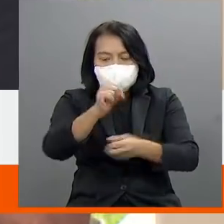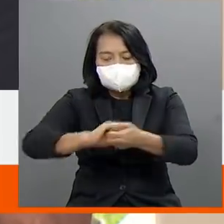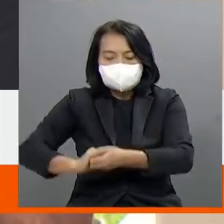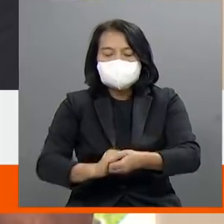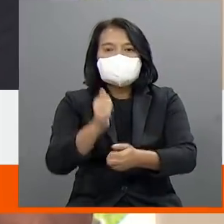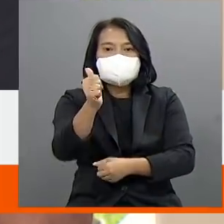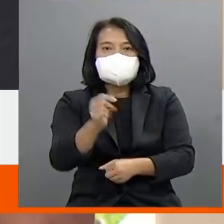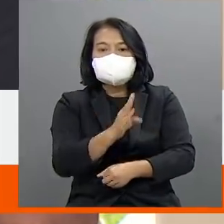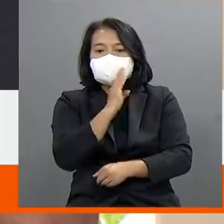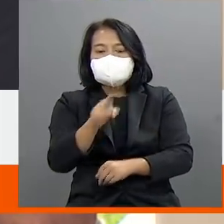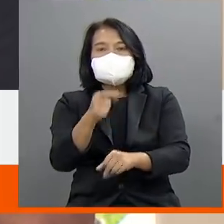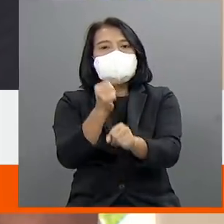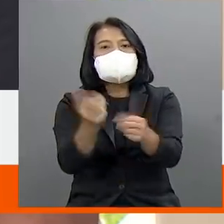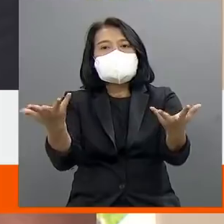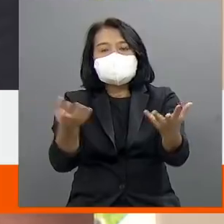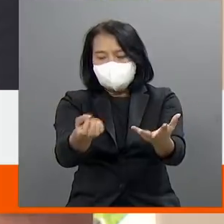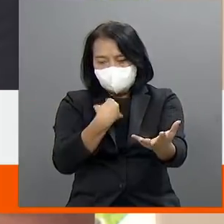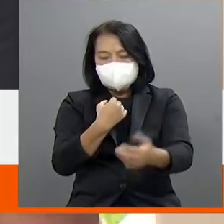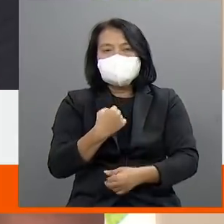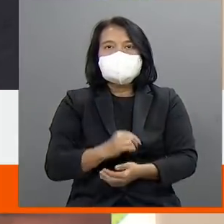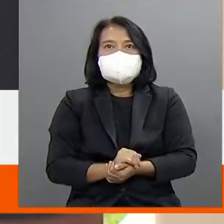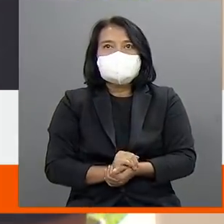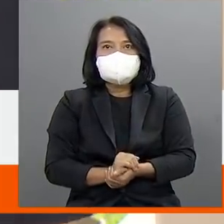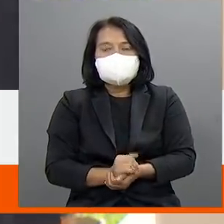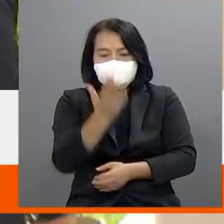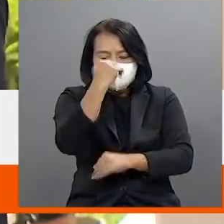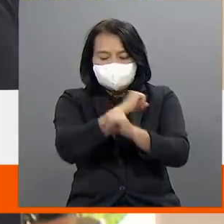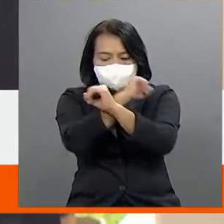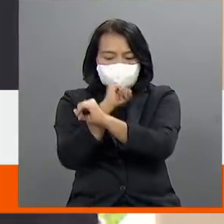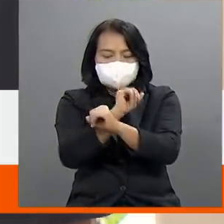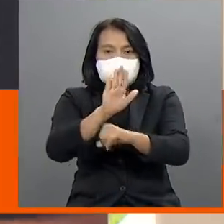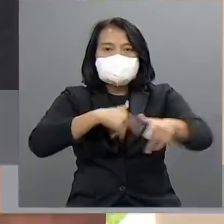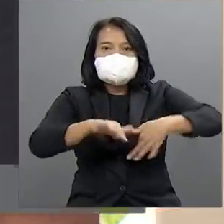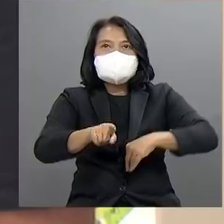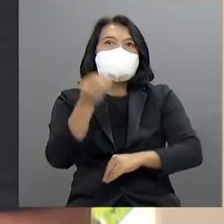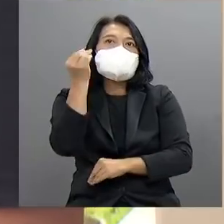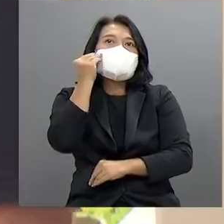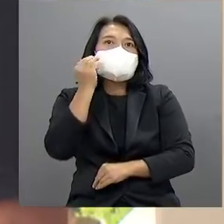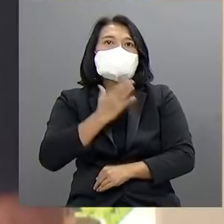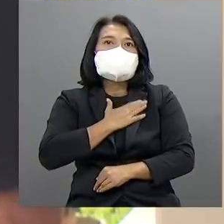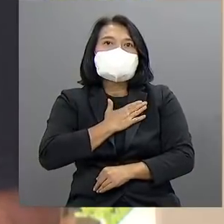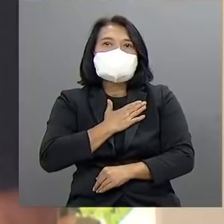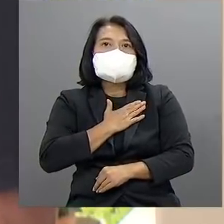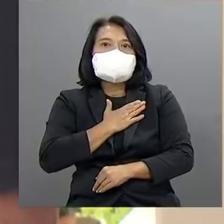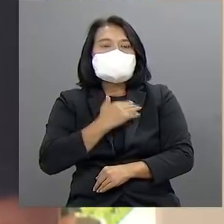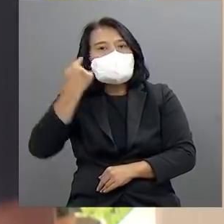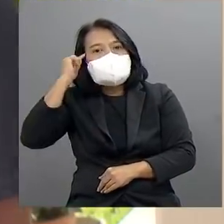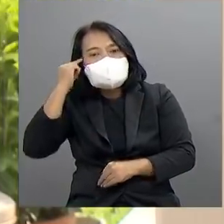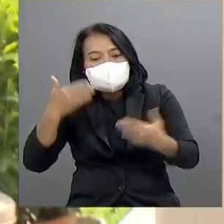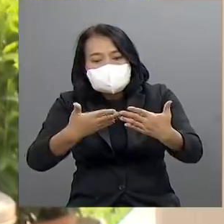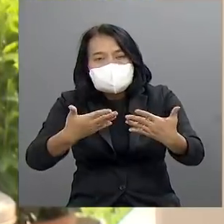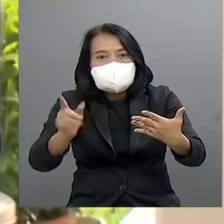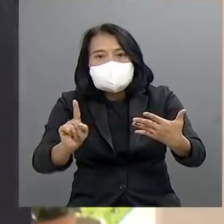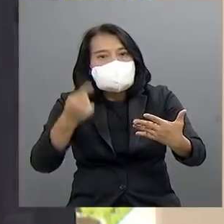แจ้งเราหน่อยนะครับเพราะว่ามันก็ขึ้นอยู่ความปลอดภัยชาวบ้านอย่างบ้านผมเนี่ยผมก็ไม่สามารถรู้เลยว่าเขตปักอยู่ตรงไหนแล้ว